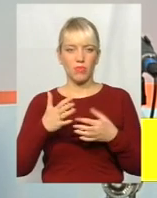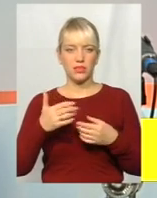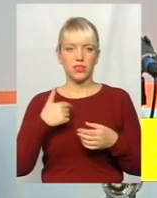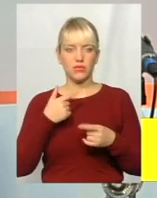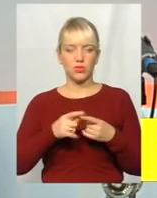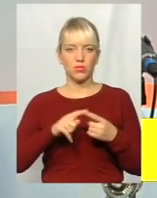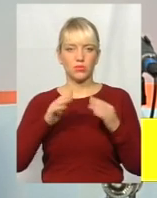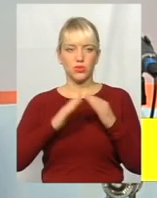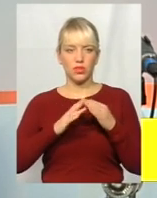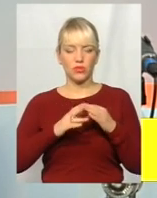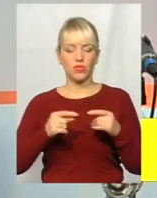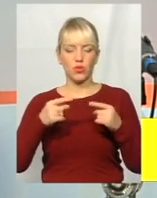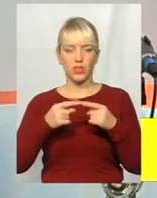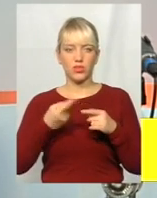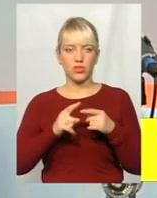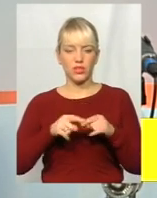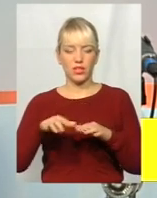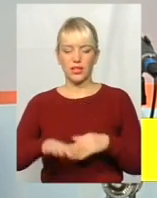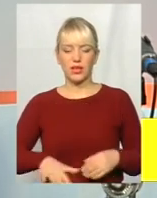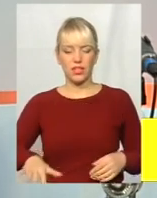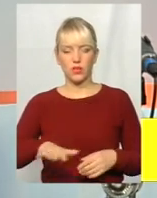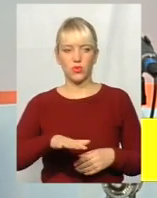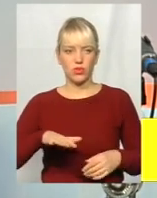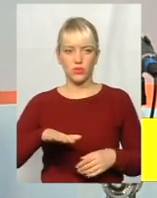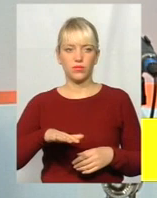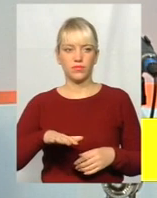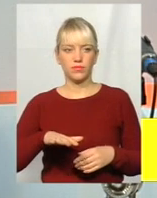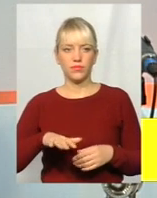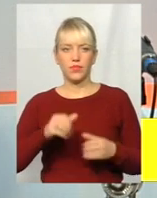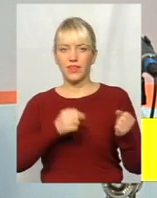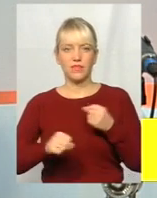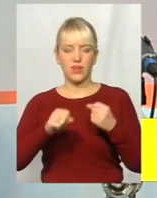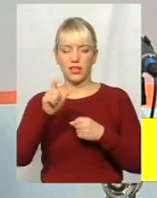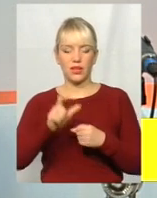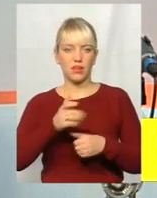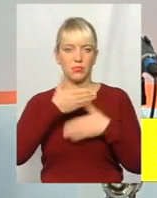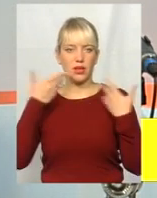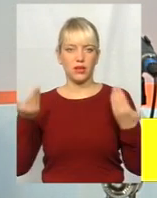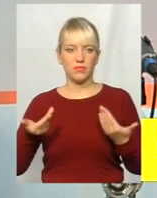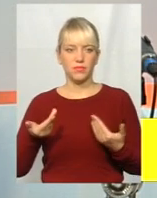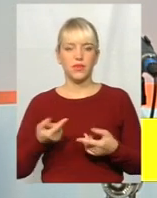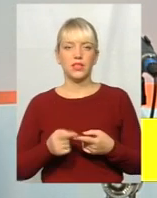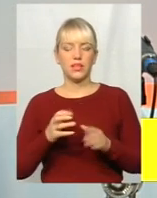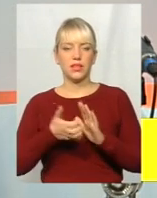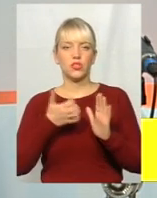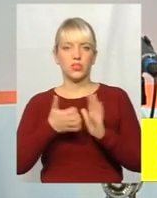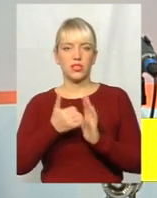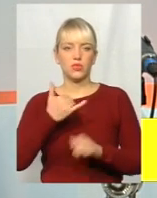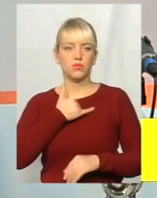на цьому будинку, конкретно за цією територією, двірника немає. У мене недостача